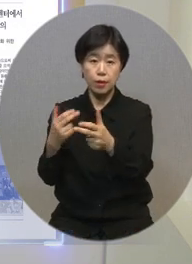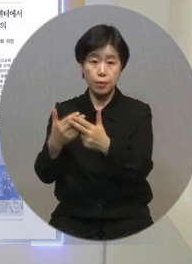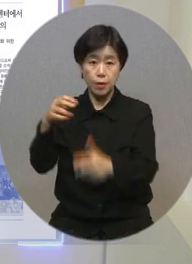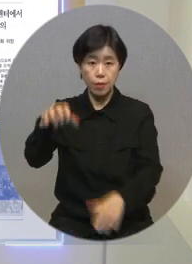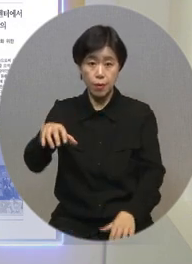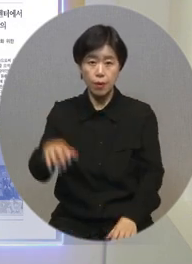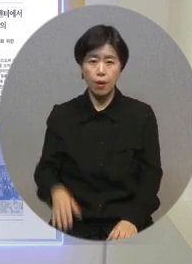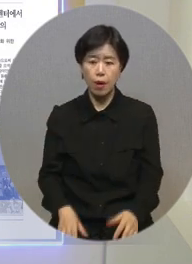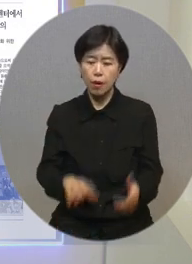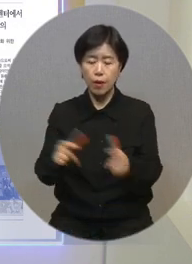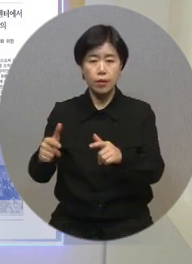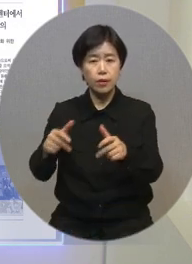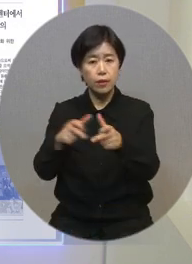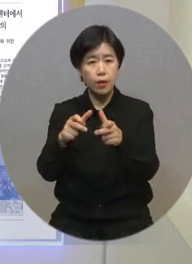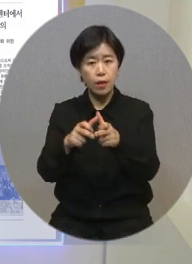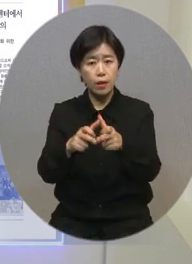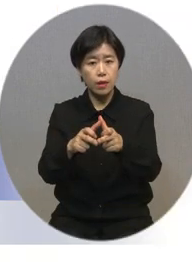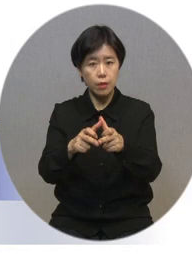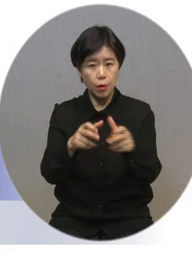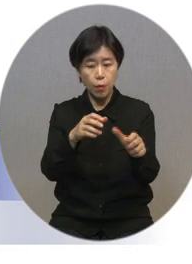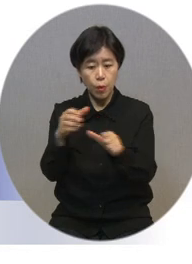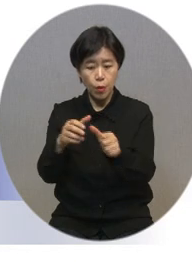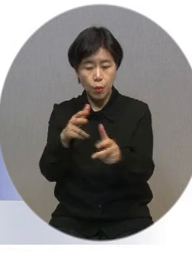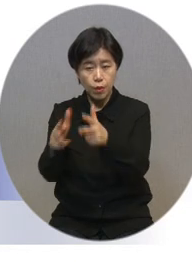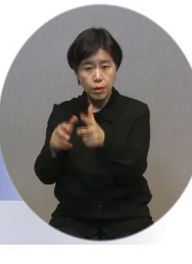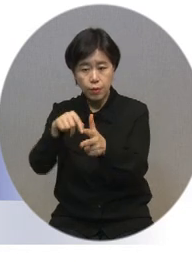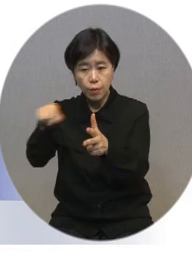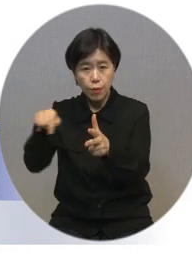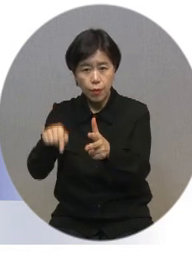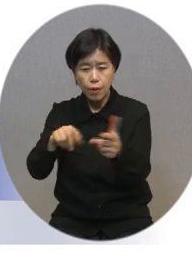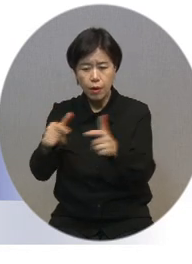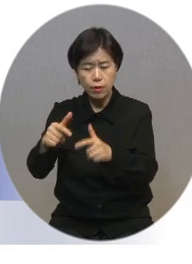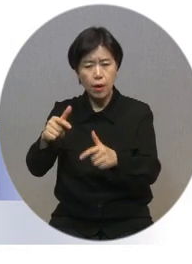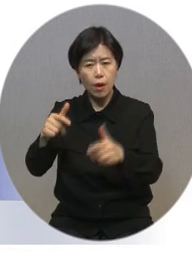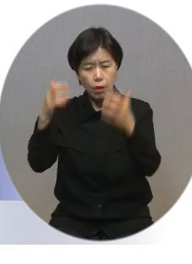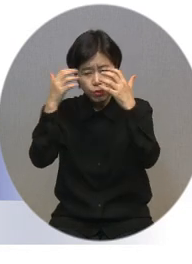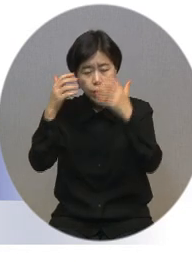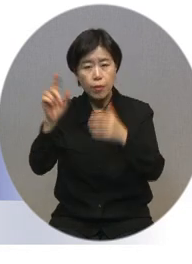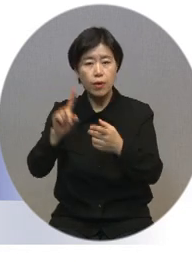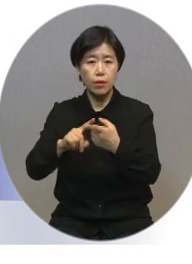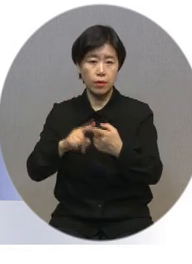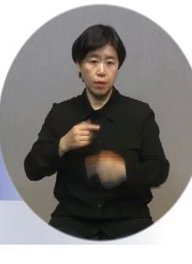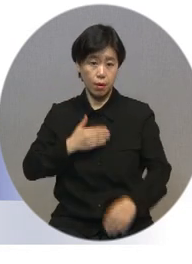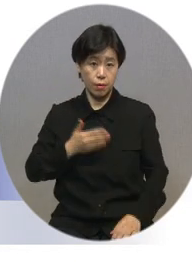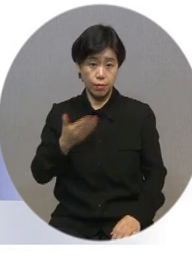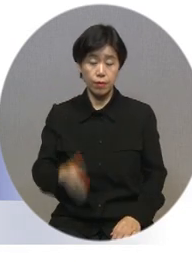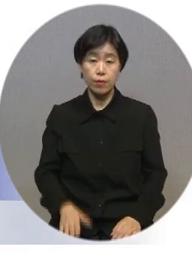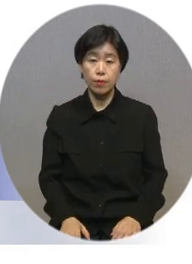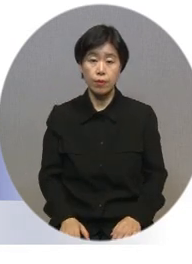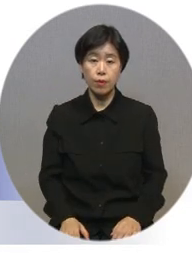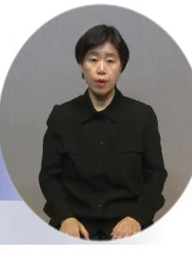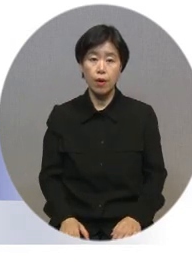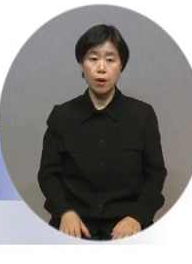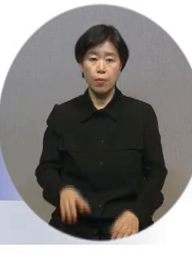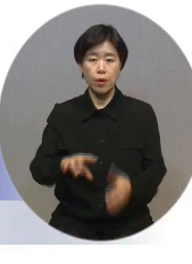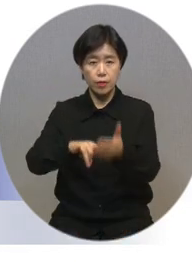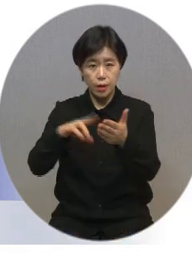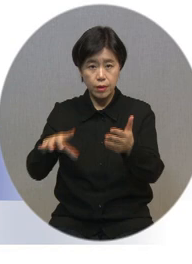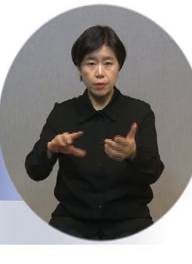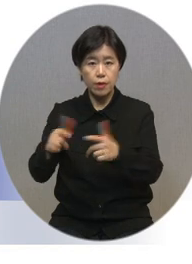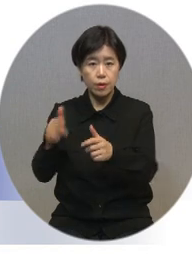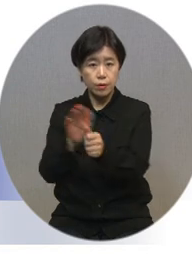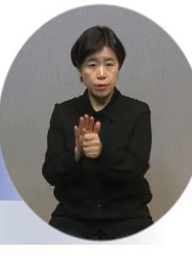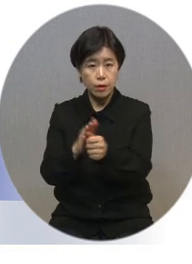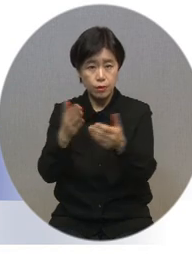고층 현장 회의를 가졌습니다 회의에서는 장애인 기업 우선 구매 제도 조세 지원 장애인 기업 인증